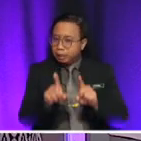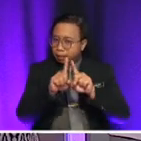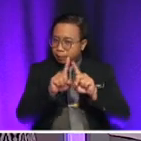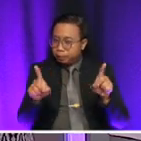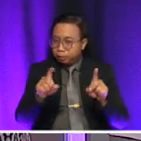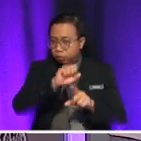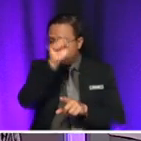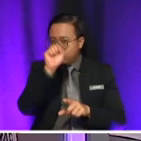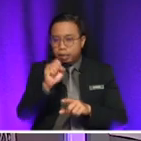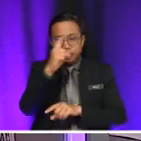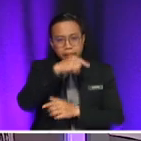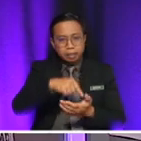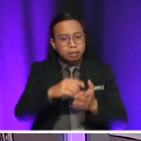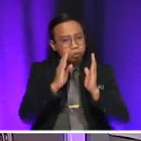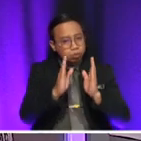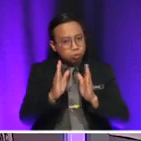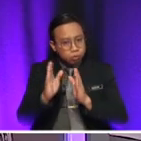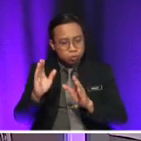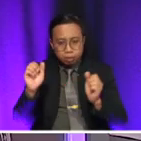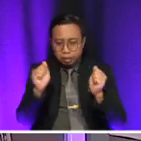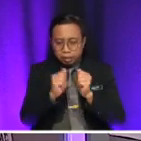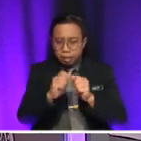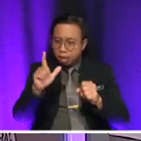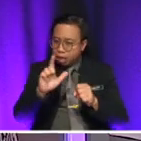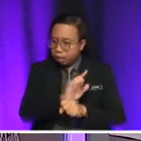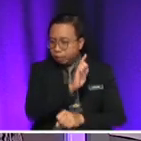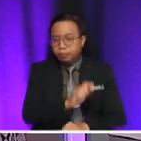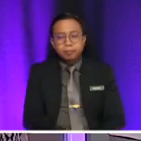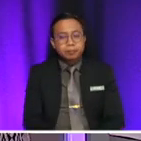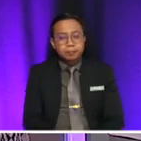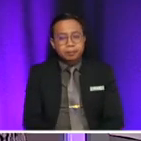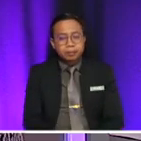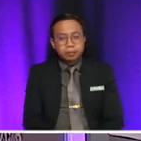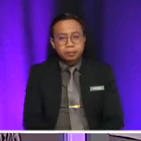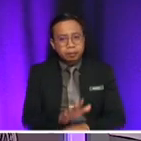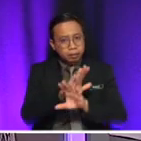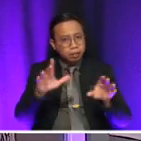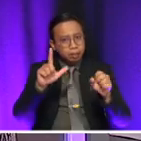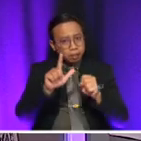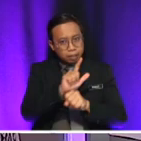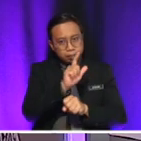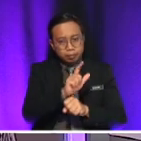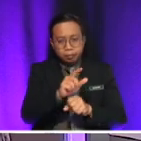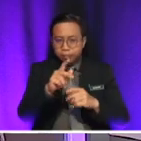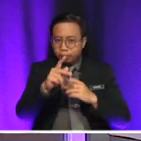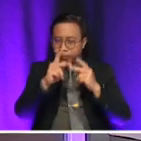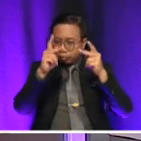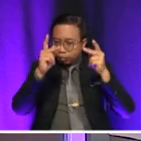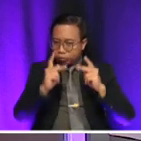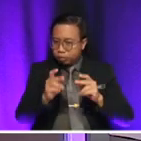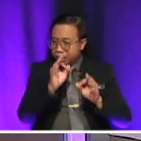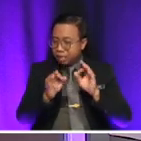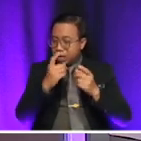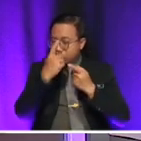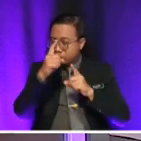dari ini susun dengan lengkap baik jadi Irfan tak lengkap proses tersebut tapi jika menjawab